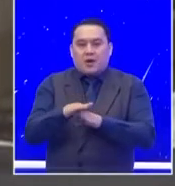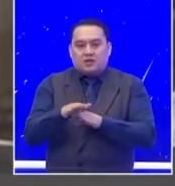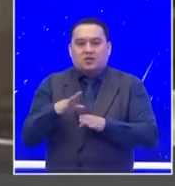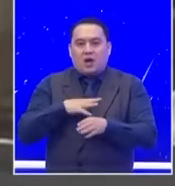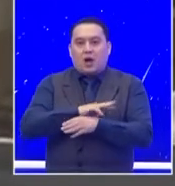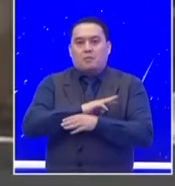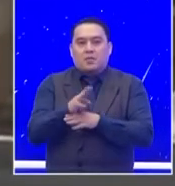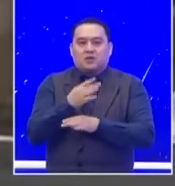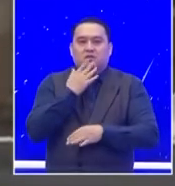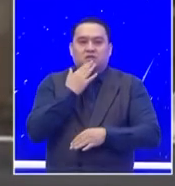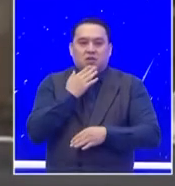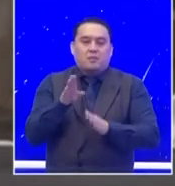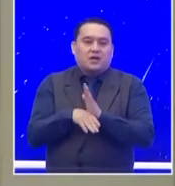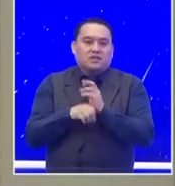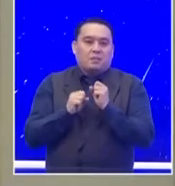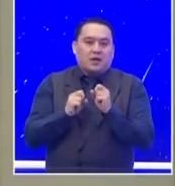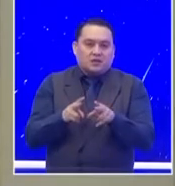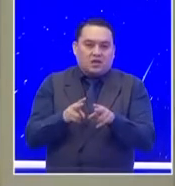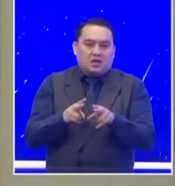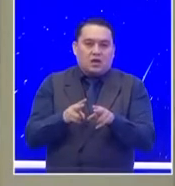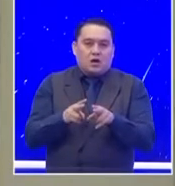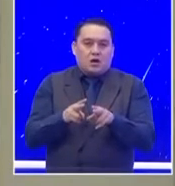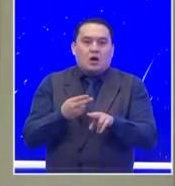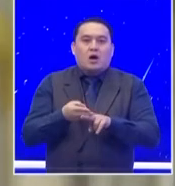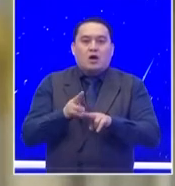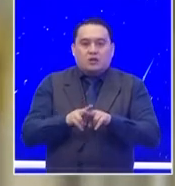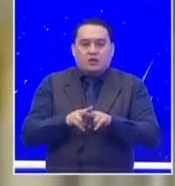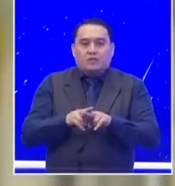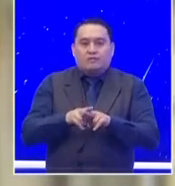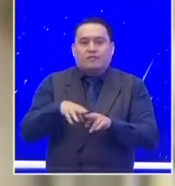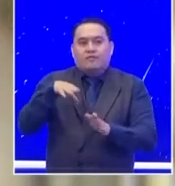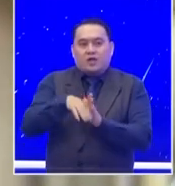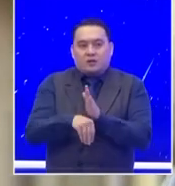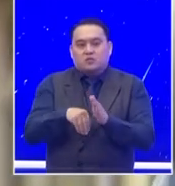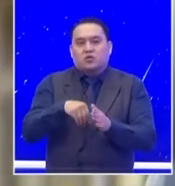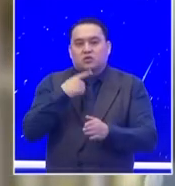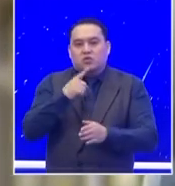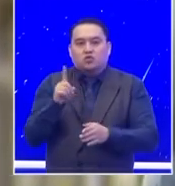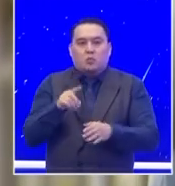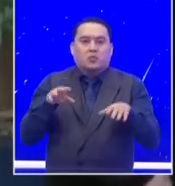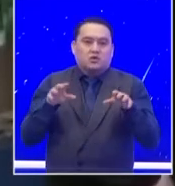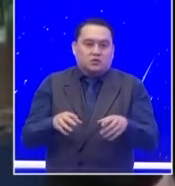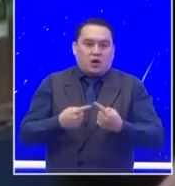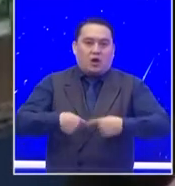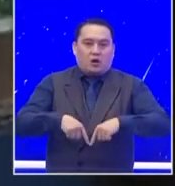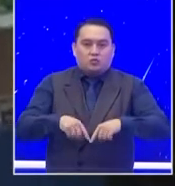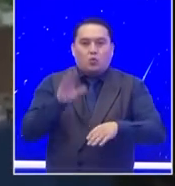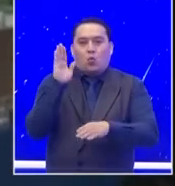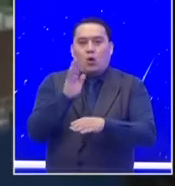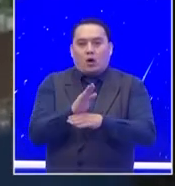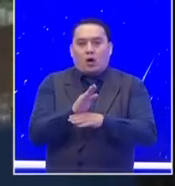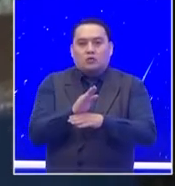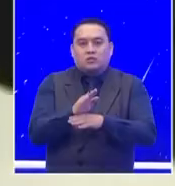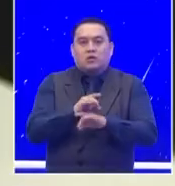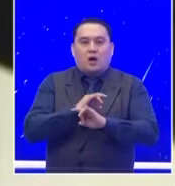для обеспечения национальной безопасности. Помимо этого, в ведомстве отметили, что председатель комитета издал указ, в